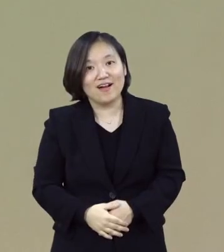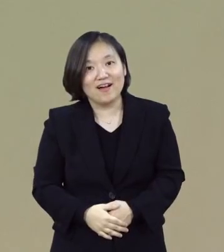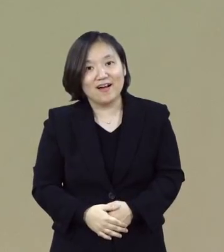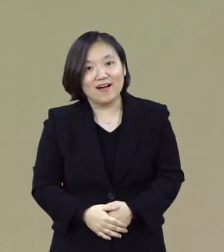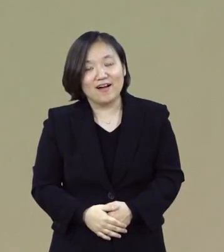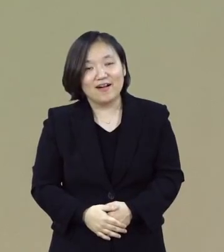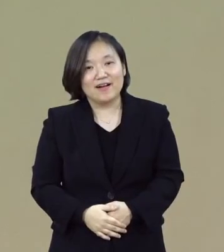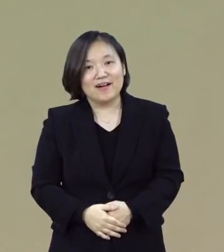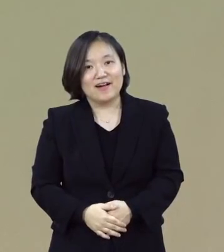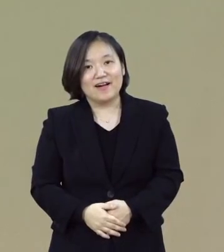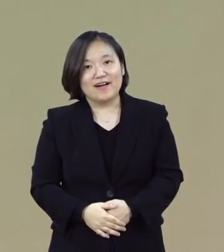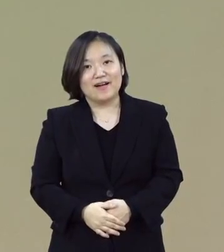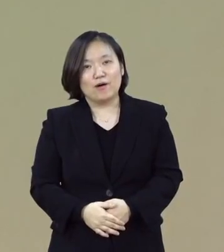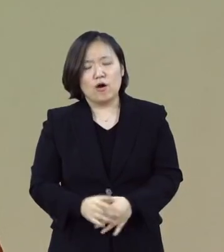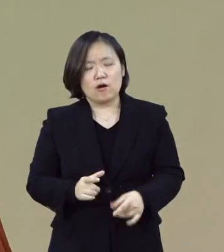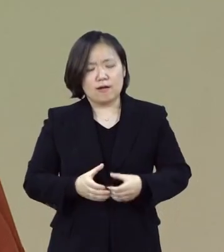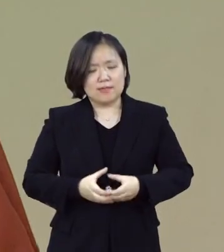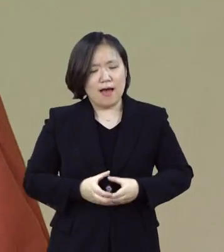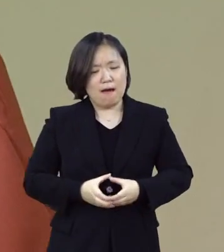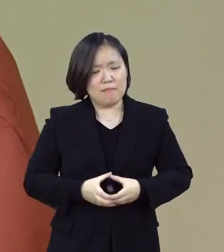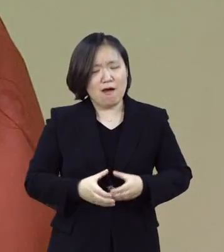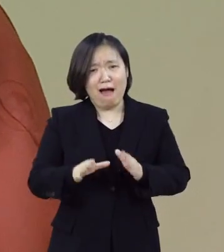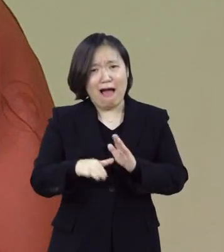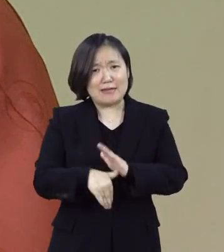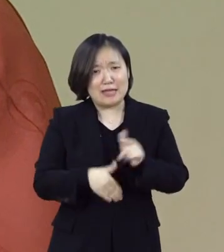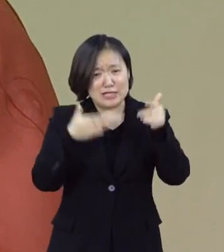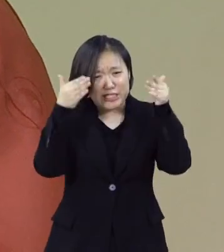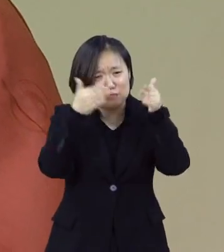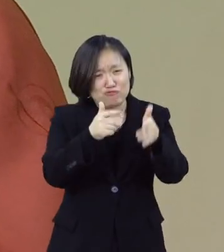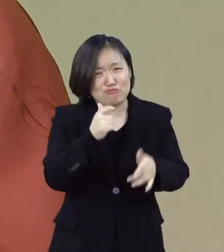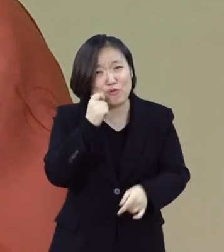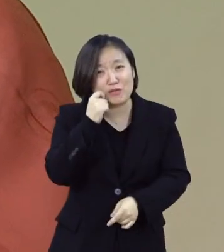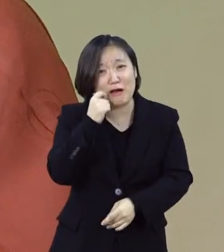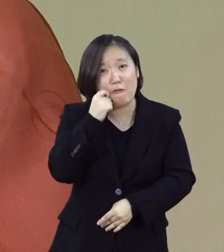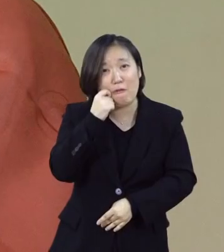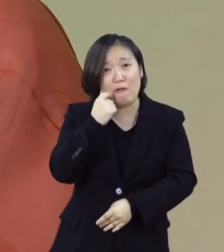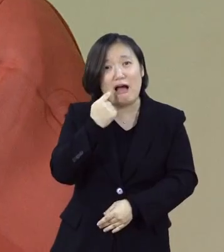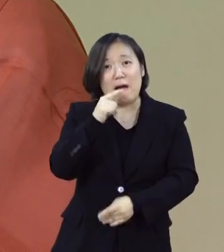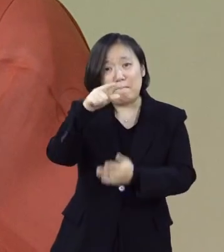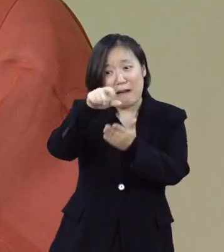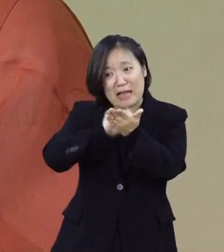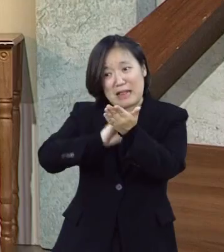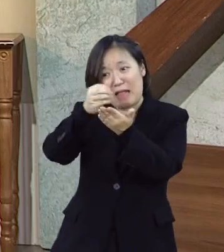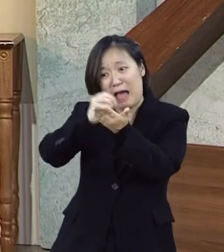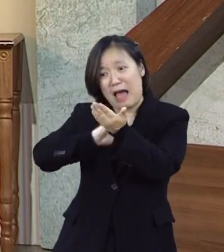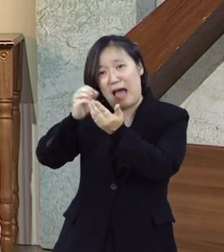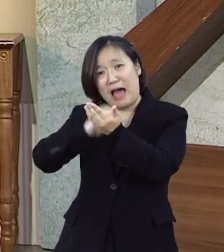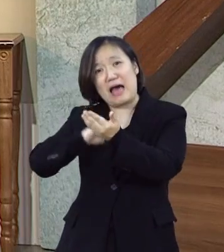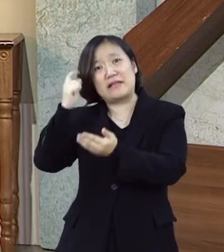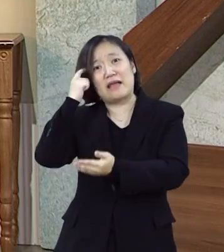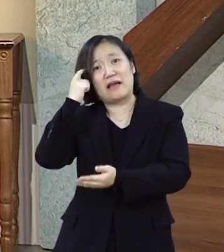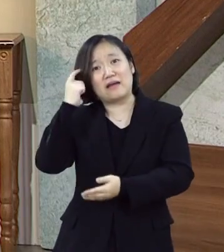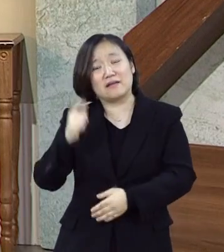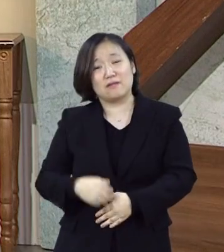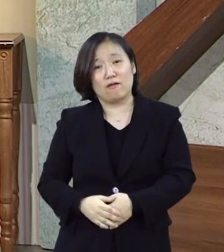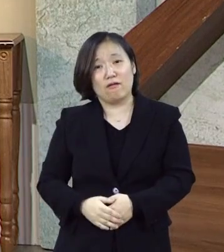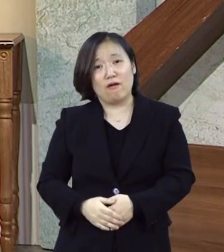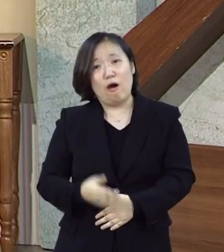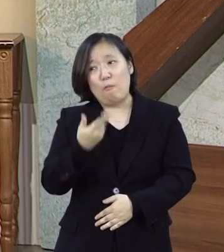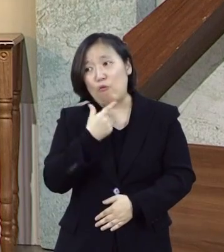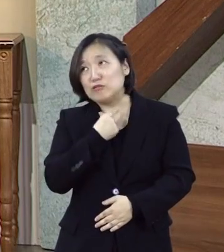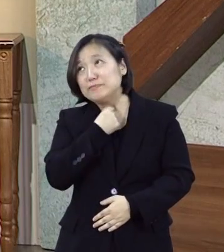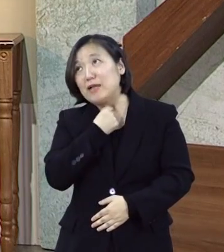바나나가 땡기지? 그러니까 참선하면서 마음에서 바나나가 자꾸 이렇게 떠오르더래요. 바나나 먹고 싶다. 왜